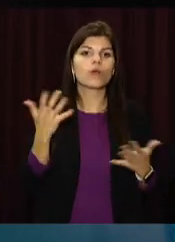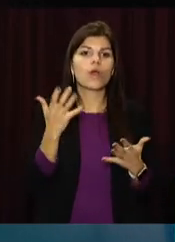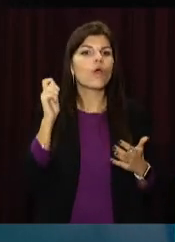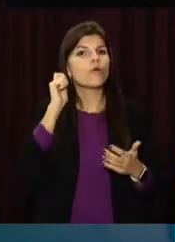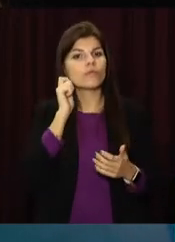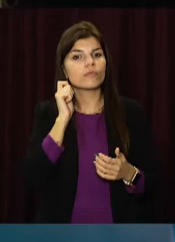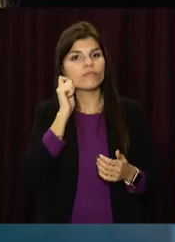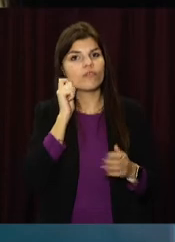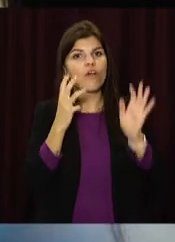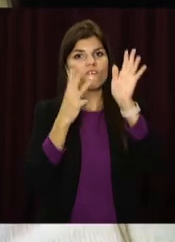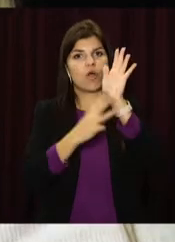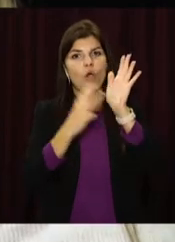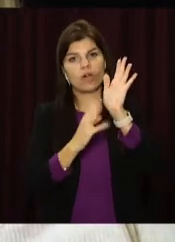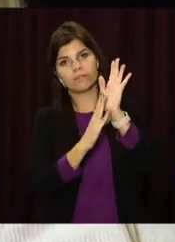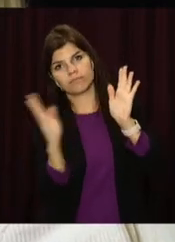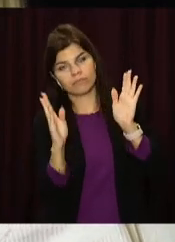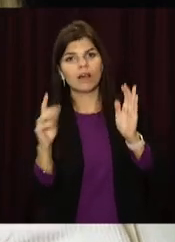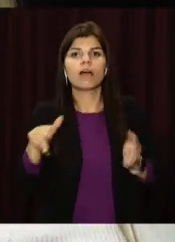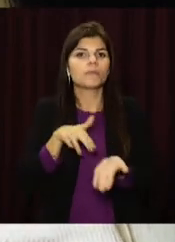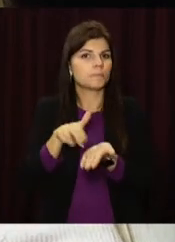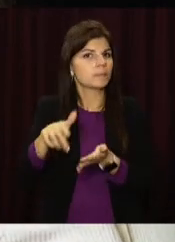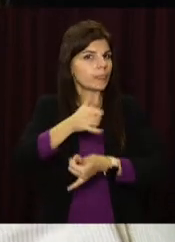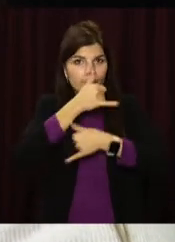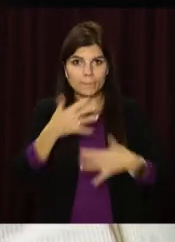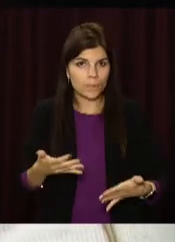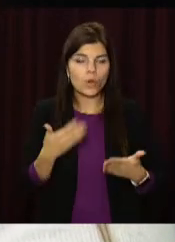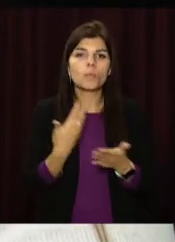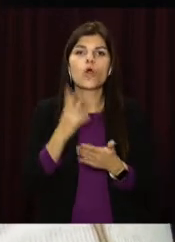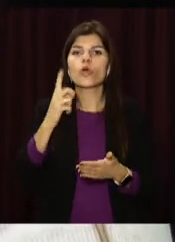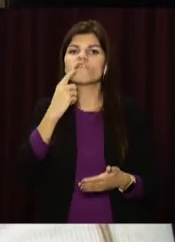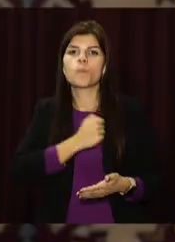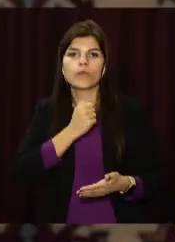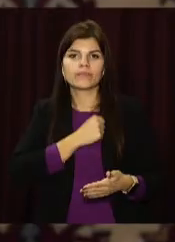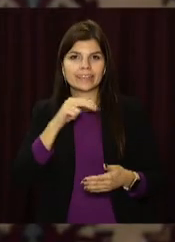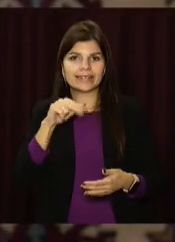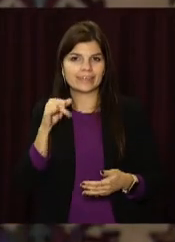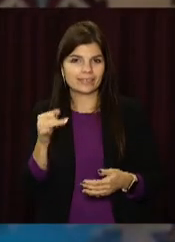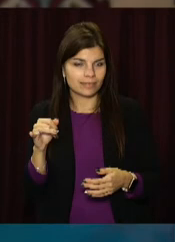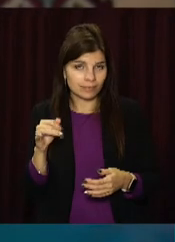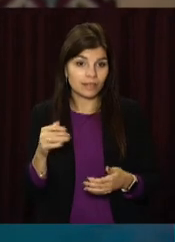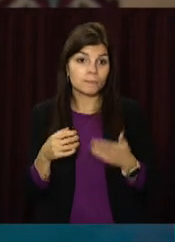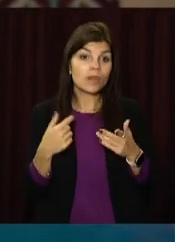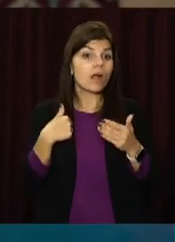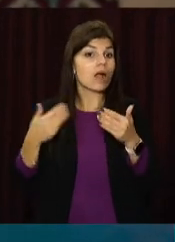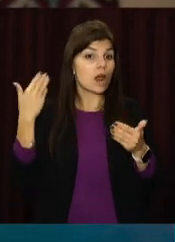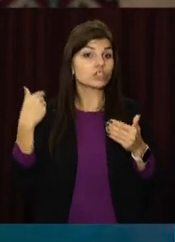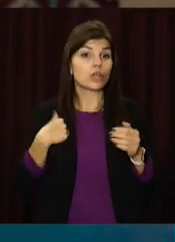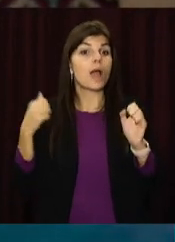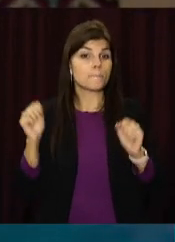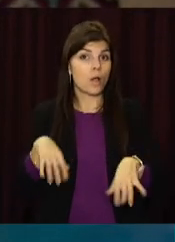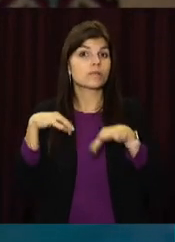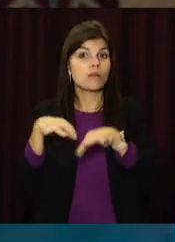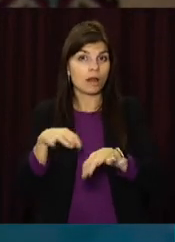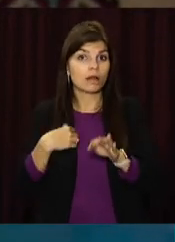досягли 80-річного віку, учасників бойових дій. Раніше я могла пользуватися транспортом, я